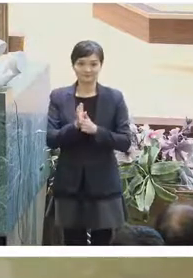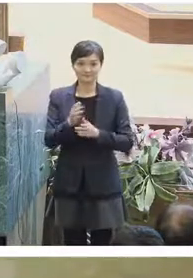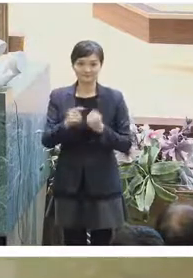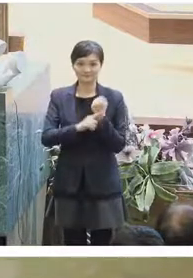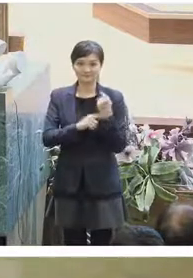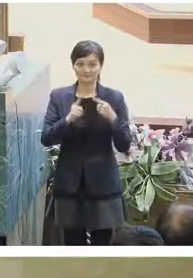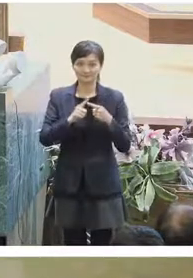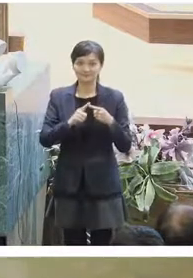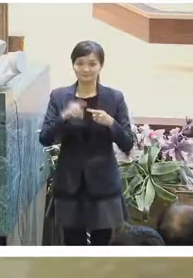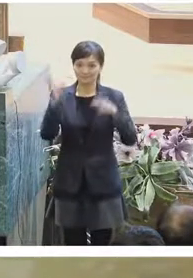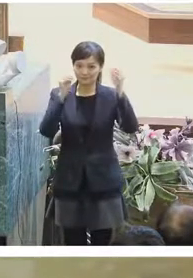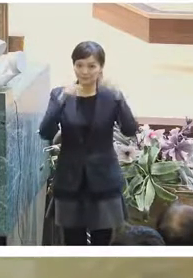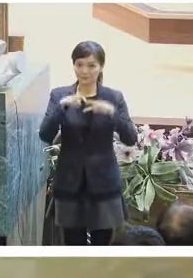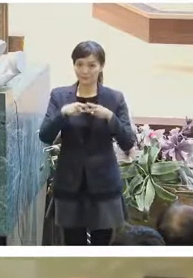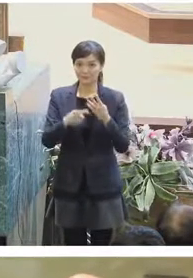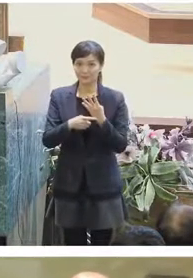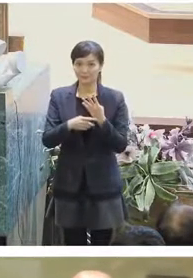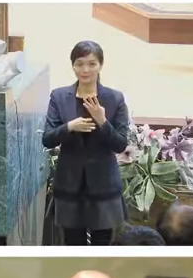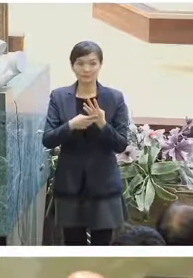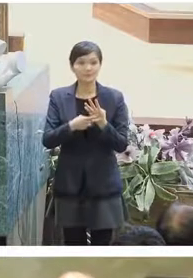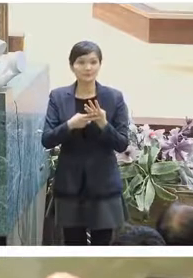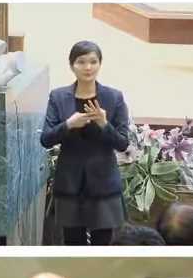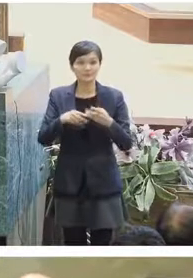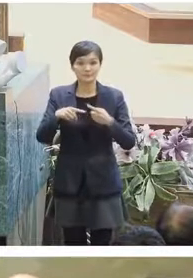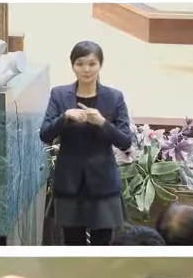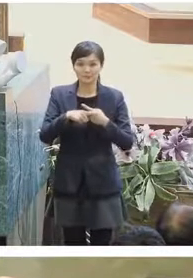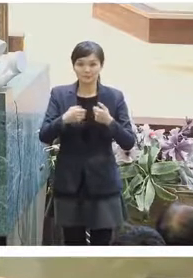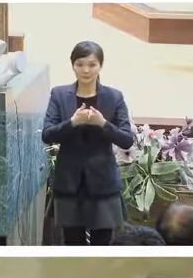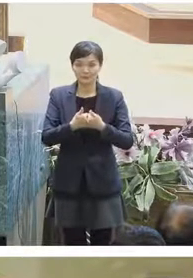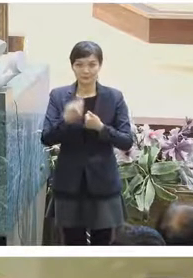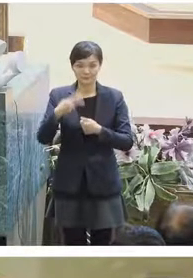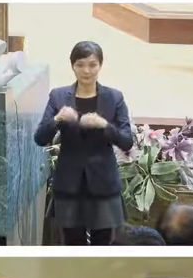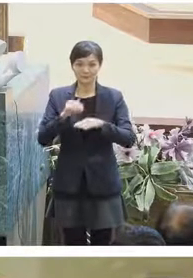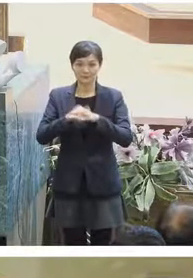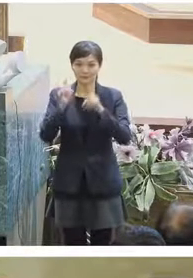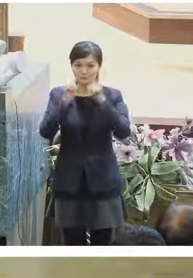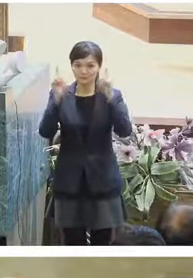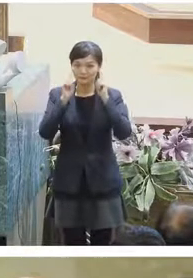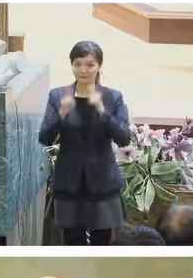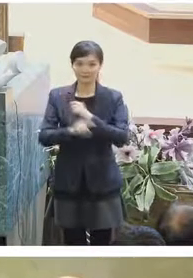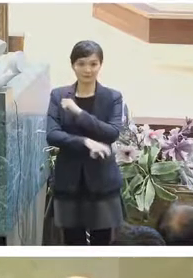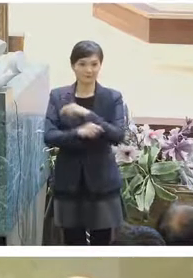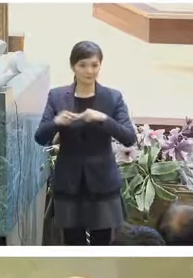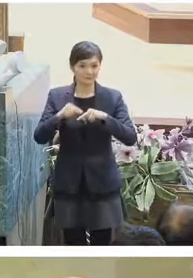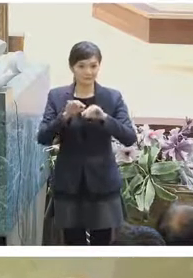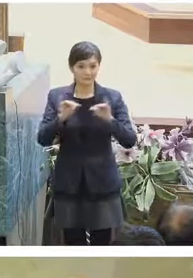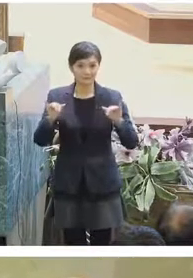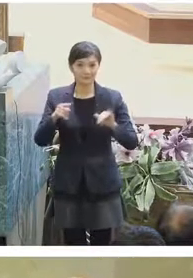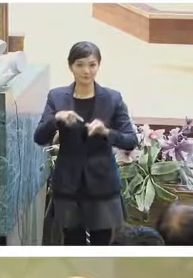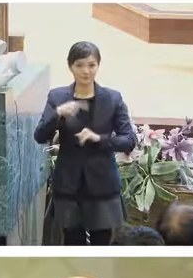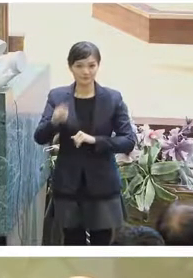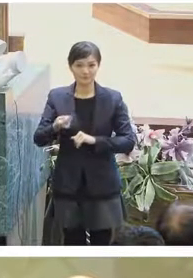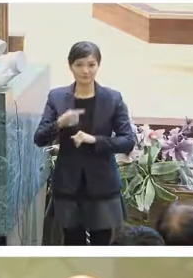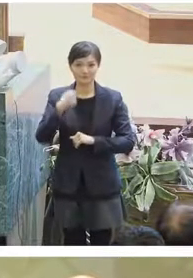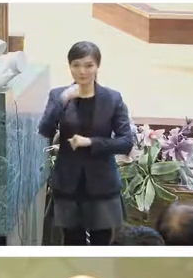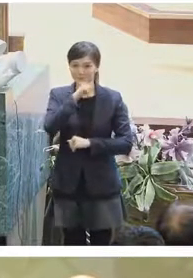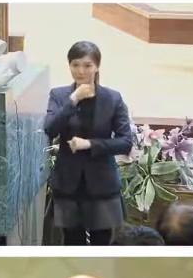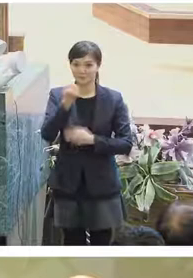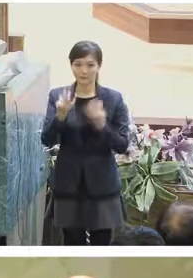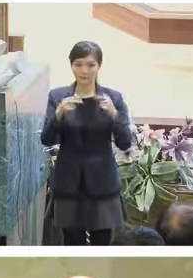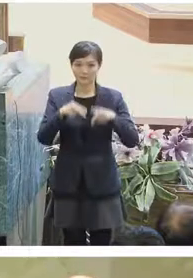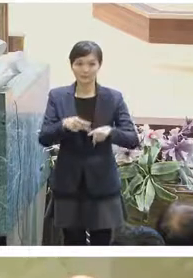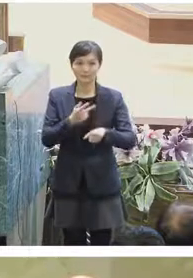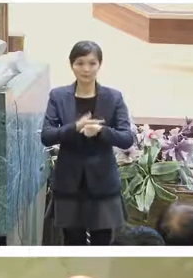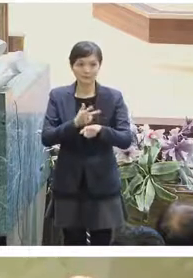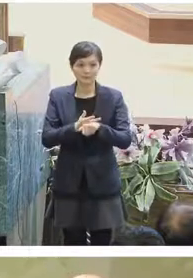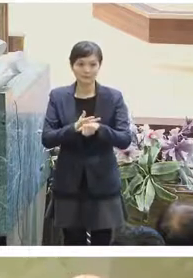讯工业策进会、Luminate、成大创意基地、民生公共物联网、台湾数位科技与